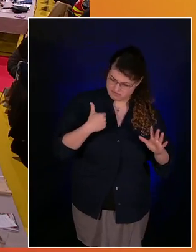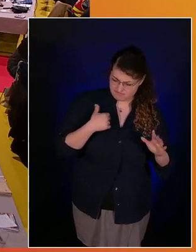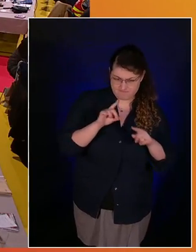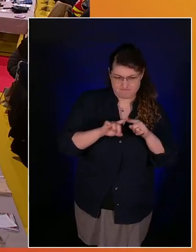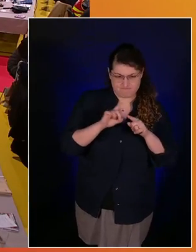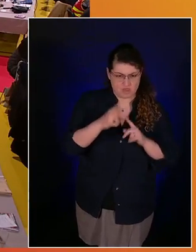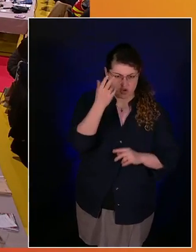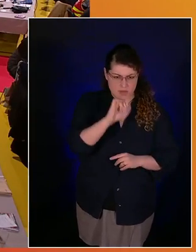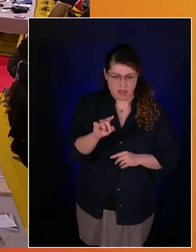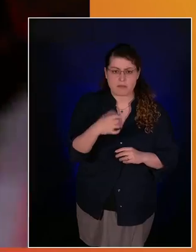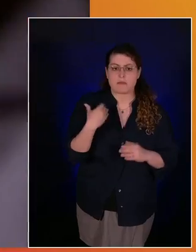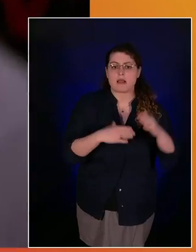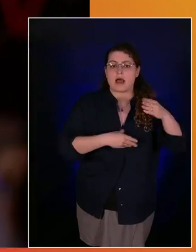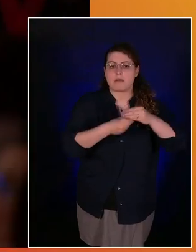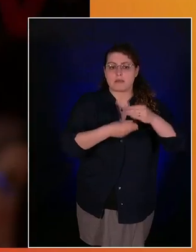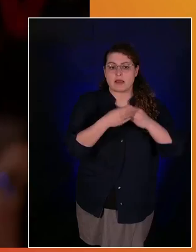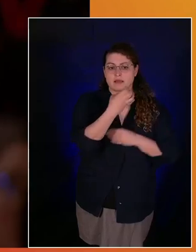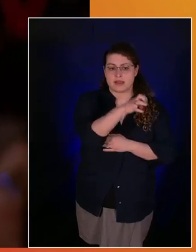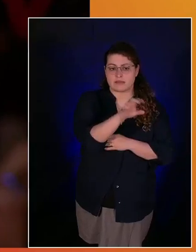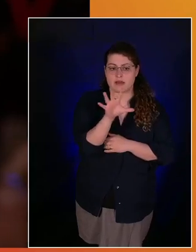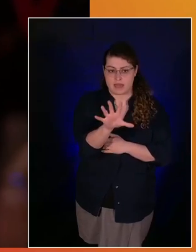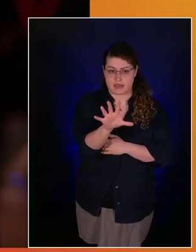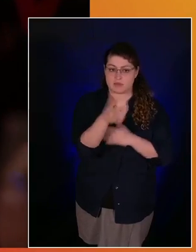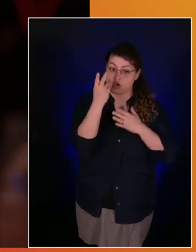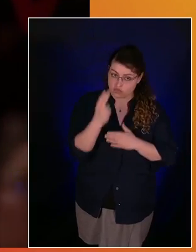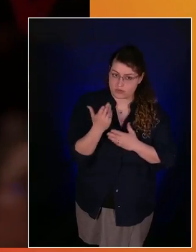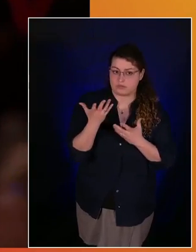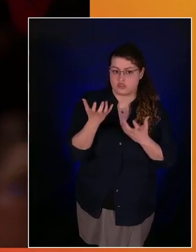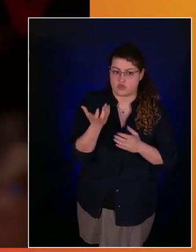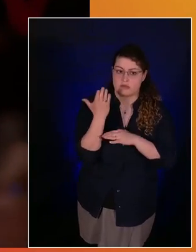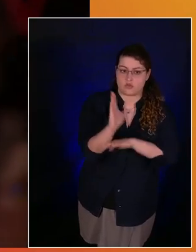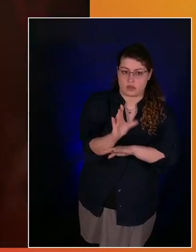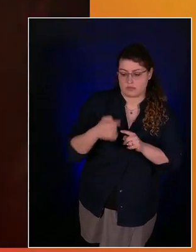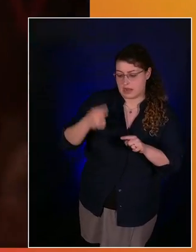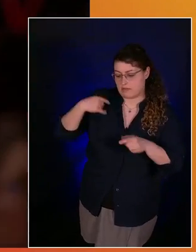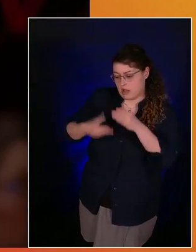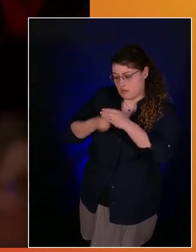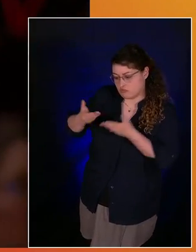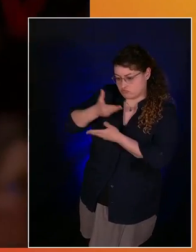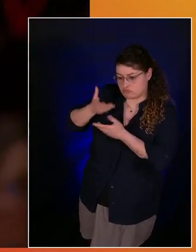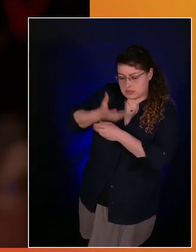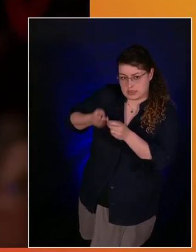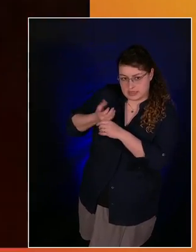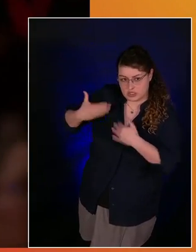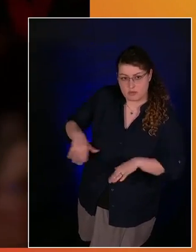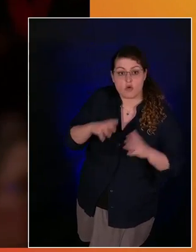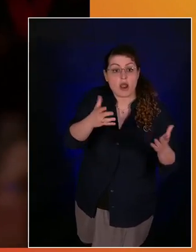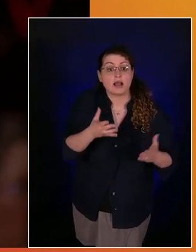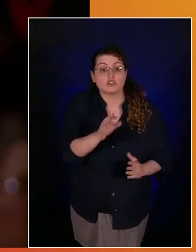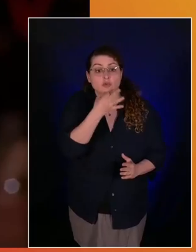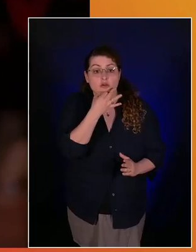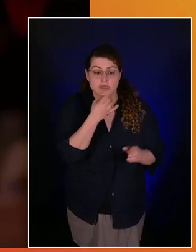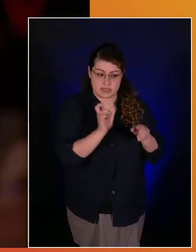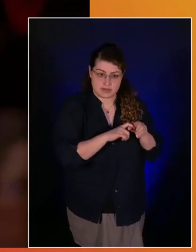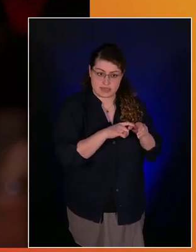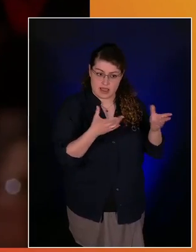l'amendement 405 il commence c'est celui que je voulais amender avec un amendement qu'on avait fait mais et du coup je vais m'en saisir avec ce syndicat est